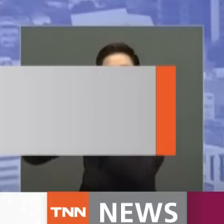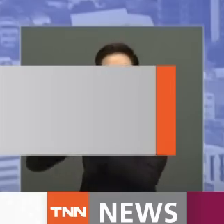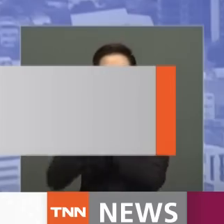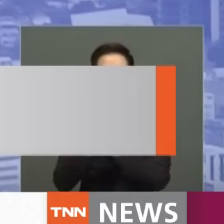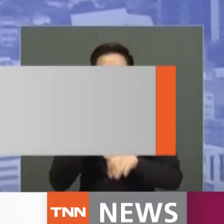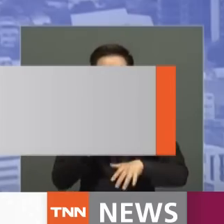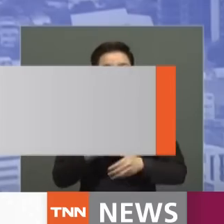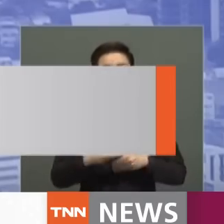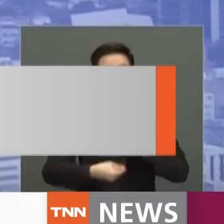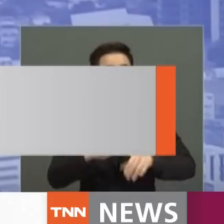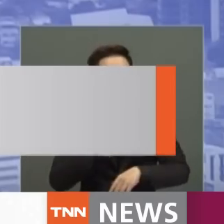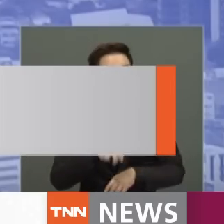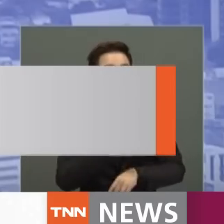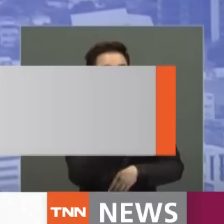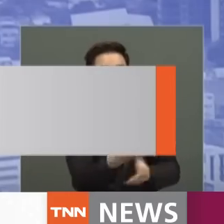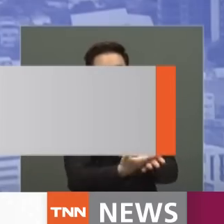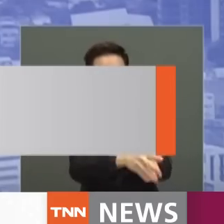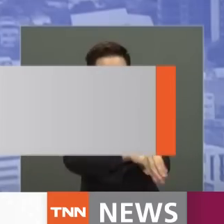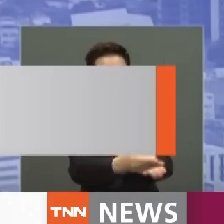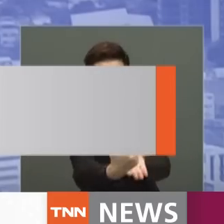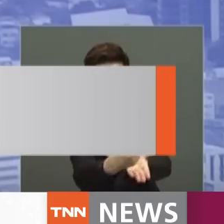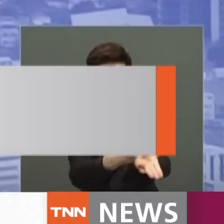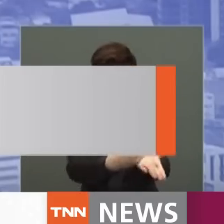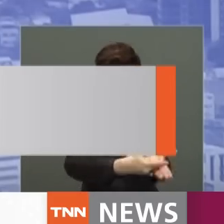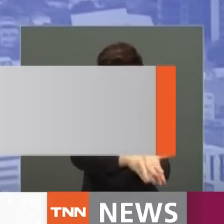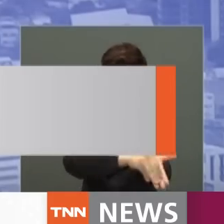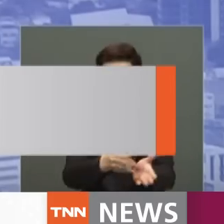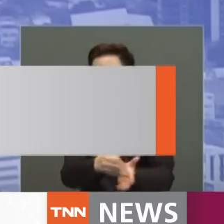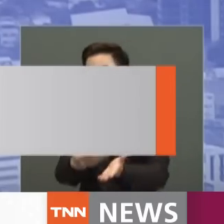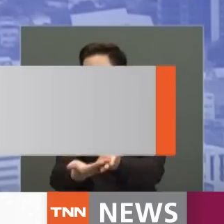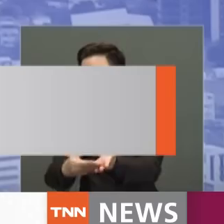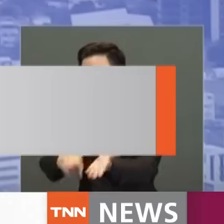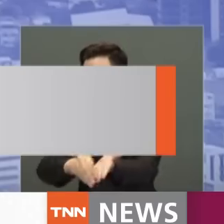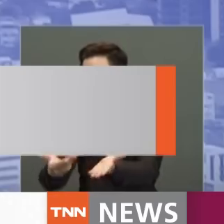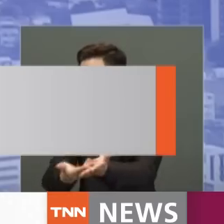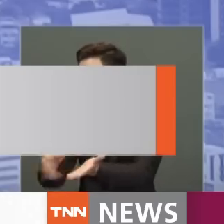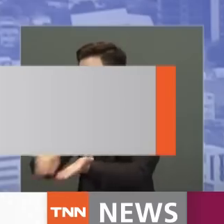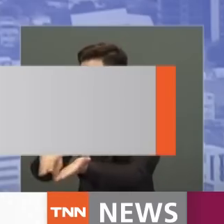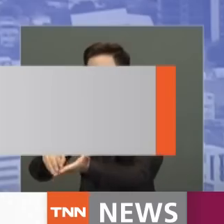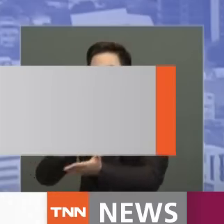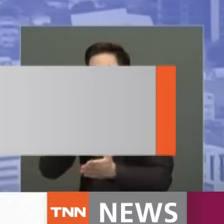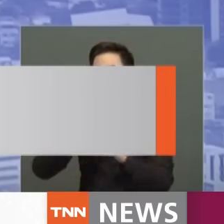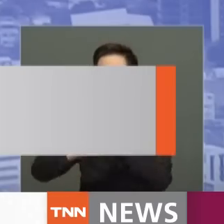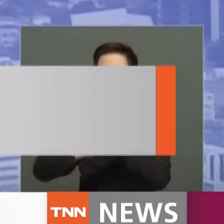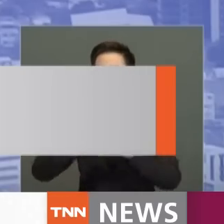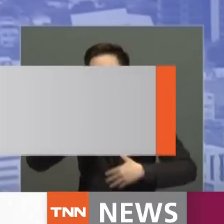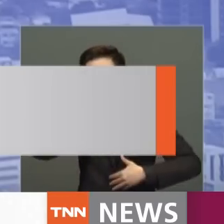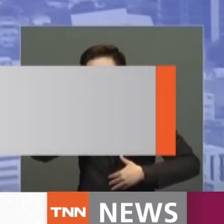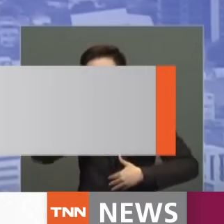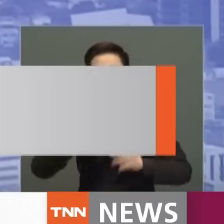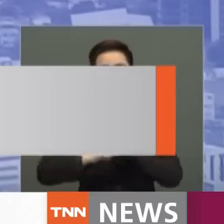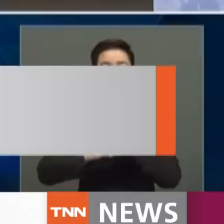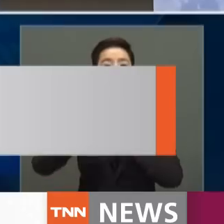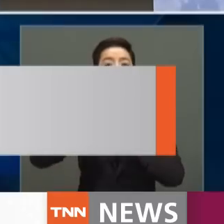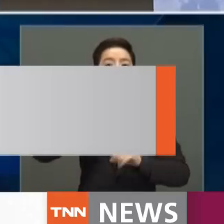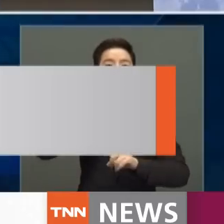จะเดินไปรอบๆตลาดเพื่ออาจจะไปเก็บเงินทั่วๆตลาดด้วยนะคะเริ่มมีอาการครั้งแรกตั้งแต่1มีนาค